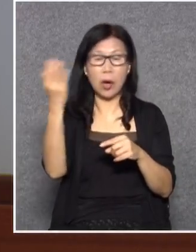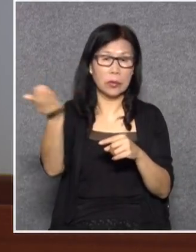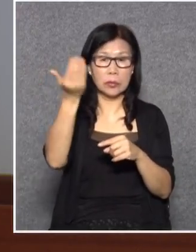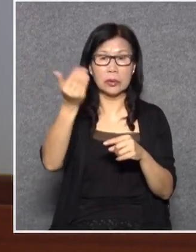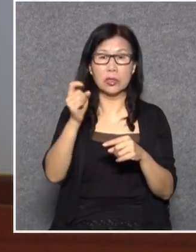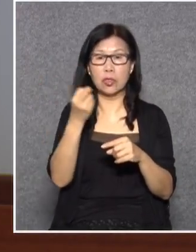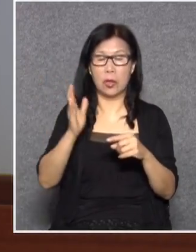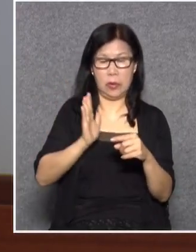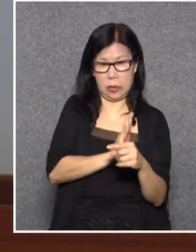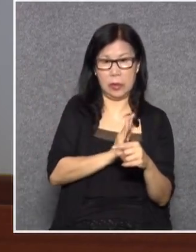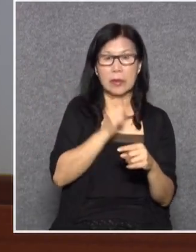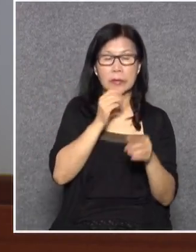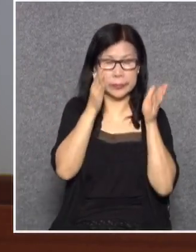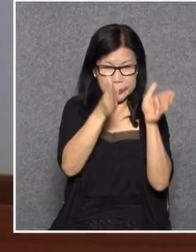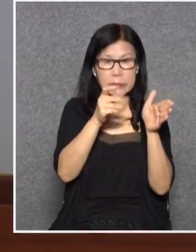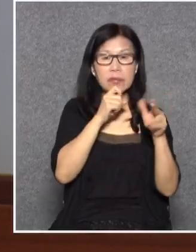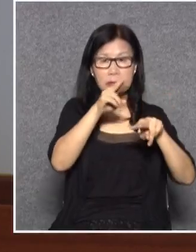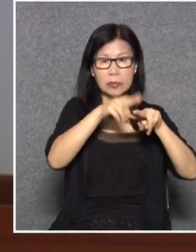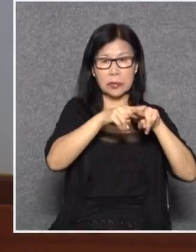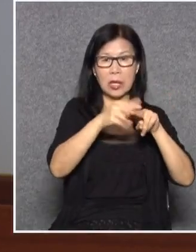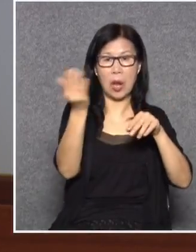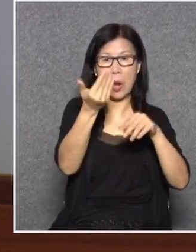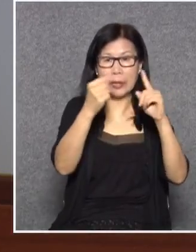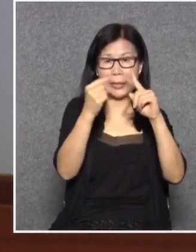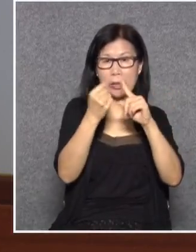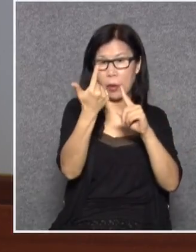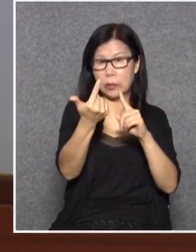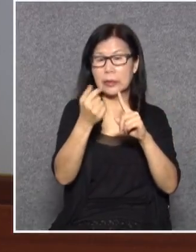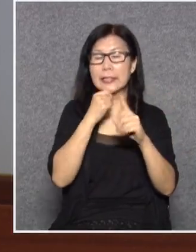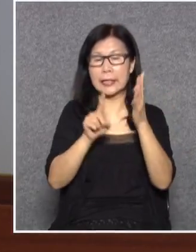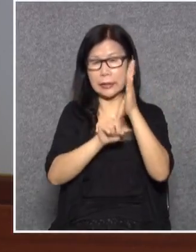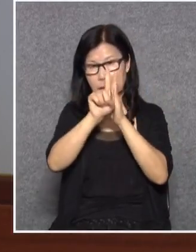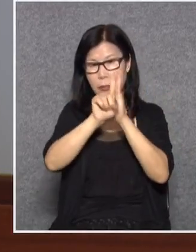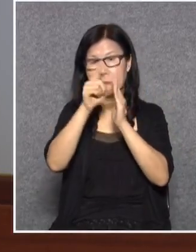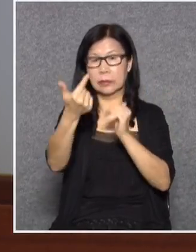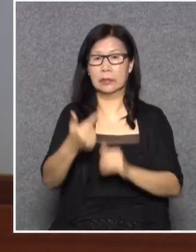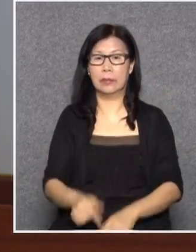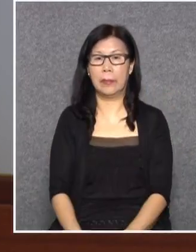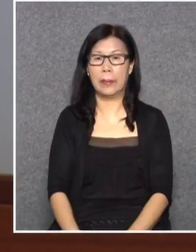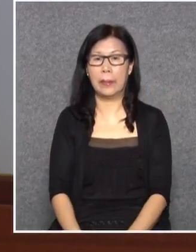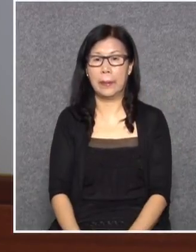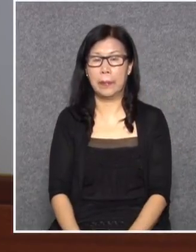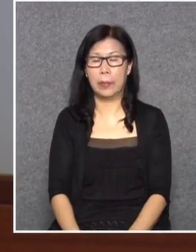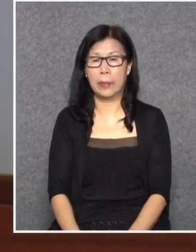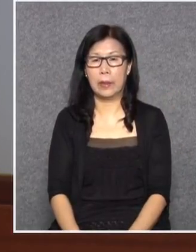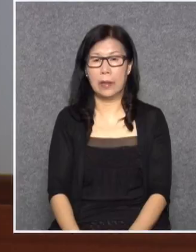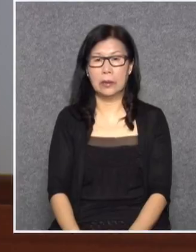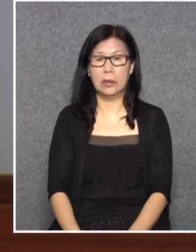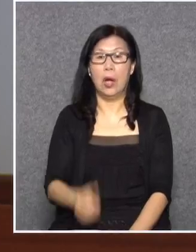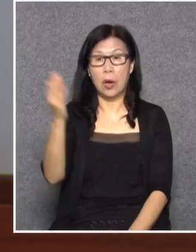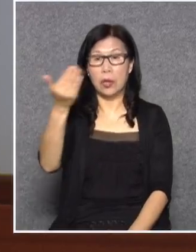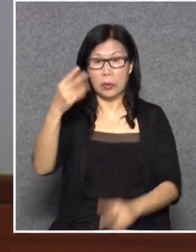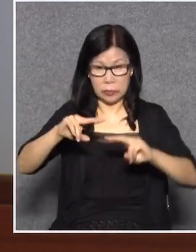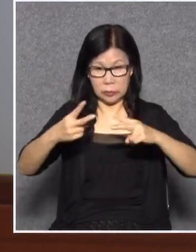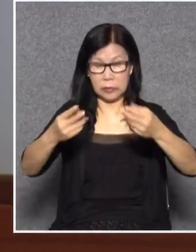會再盲目只是追求旅客人數的上升。不過原來旅發局用